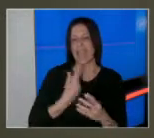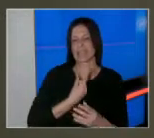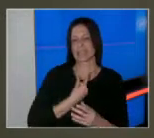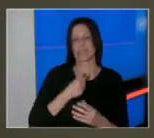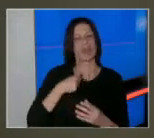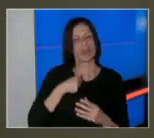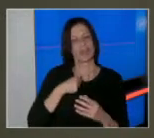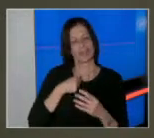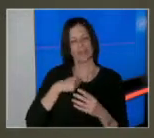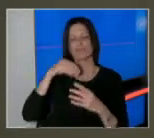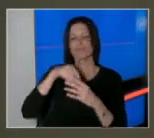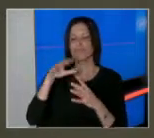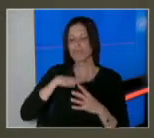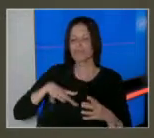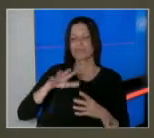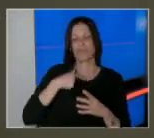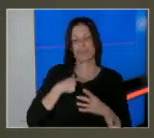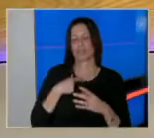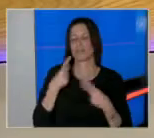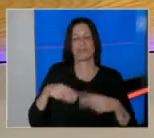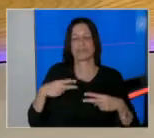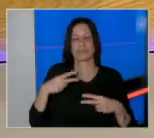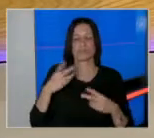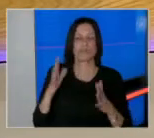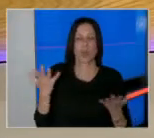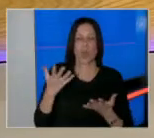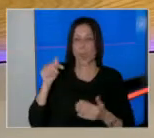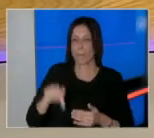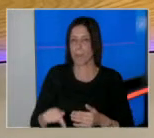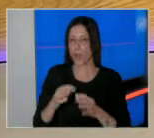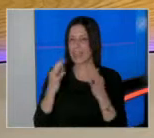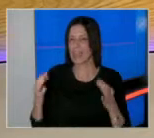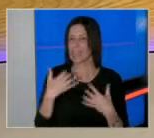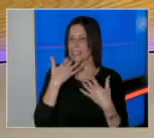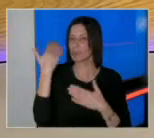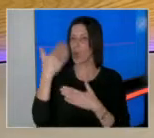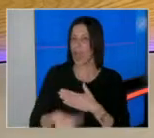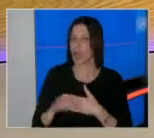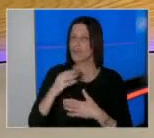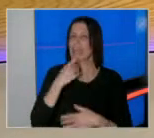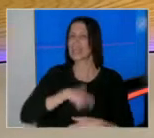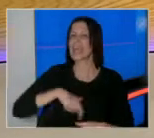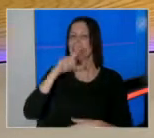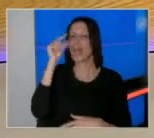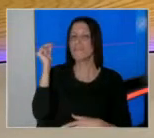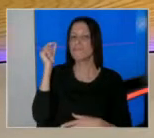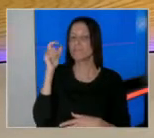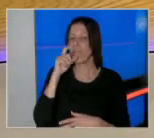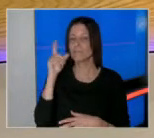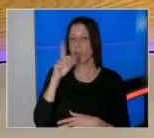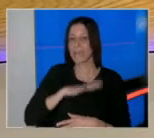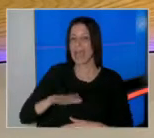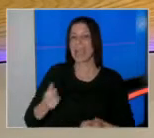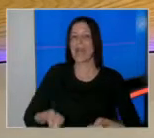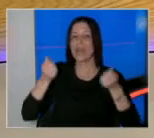אני מביט סביב ונחרד ממה שקורה כאן. נתחיל עם הסיפור האחרון של עיריית תל אביב יפו. ומערכת